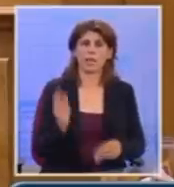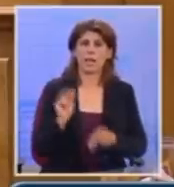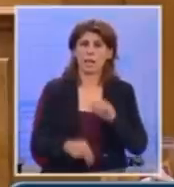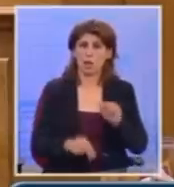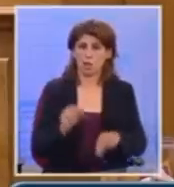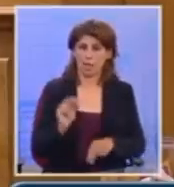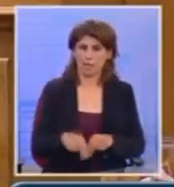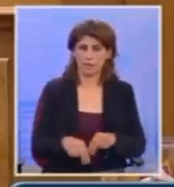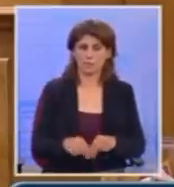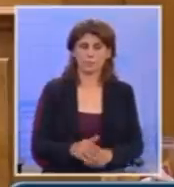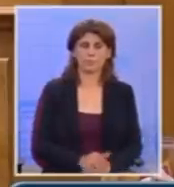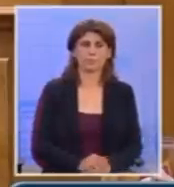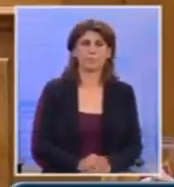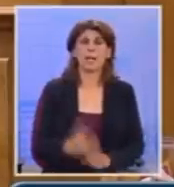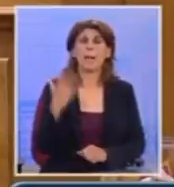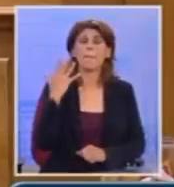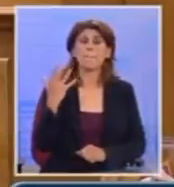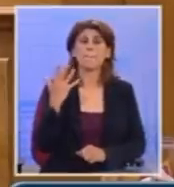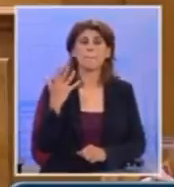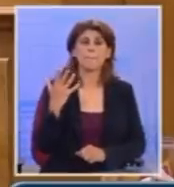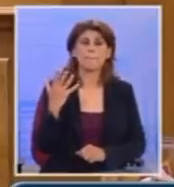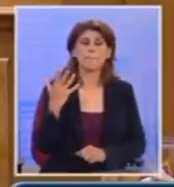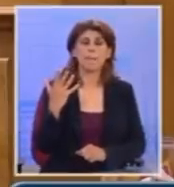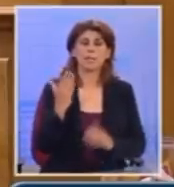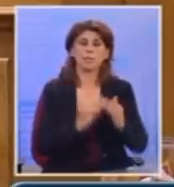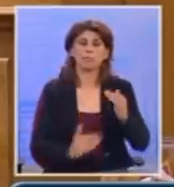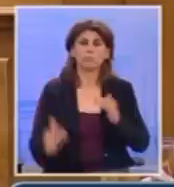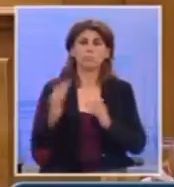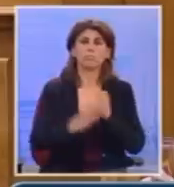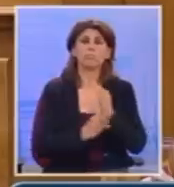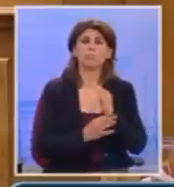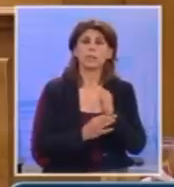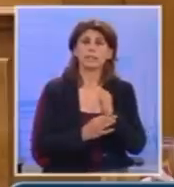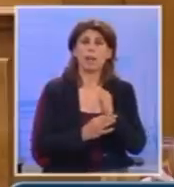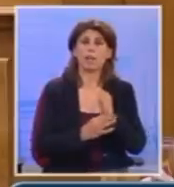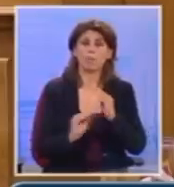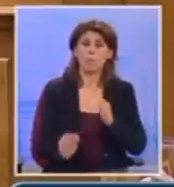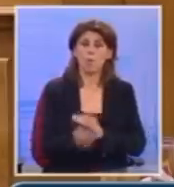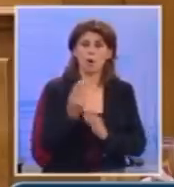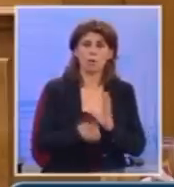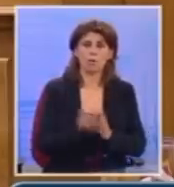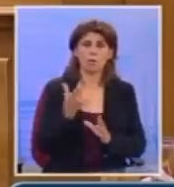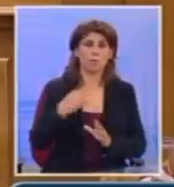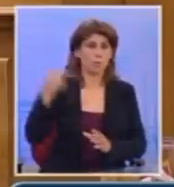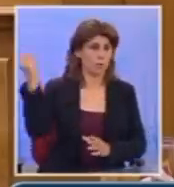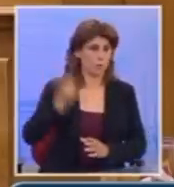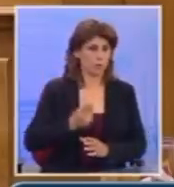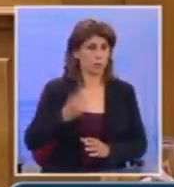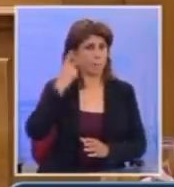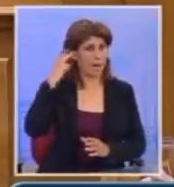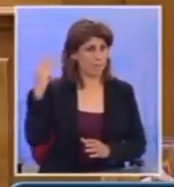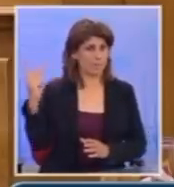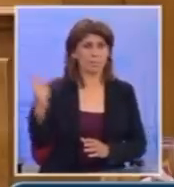εκλογές σε 5 τουλάχιστον Βρετανικές αρχές. Σας πληροφορώ ότι η συντηρητική πλειοψηφία της